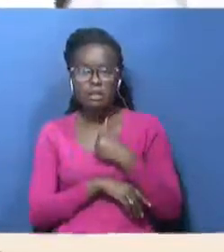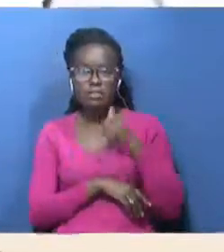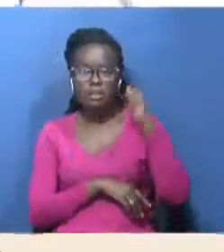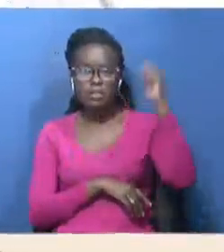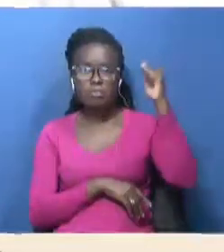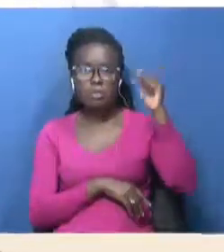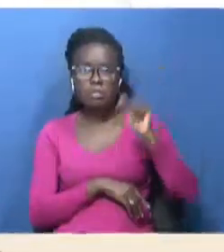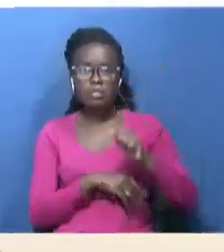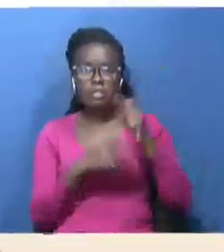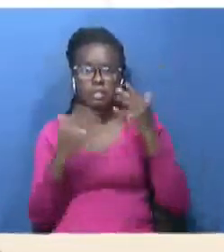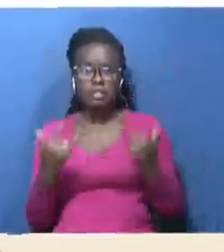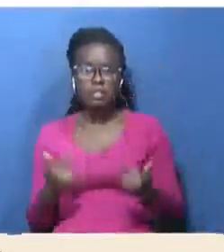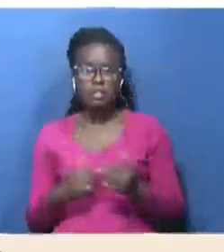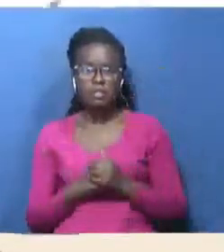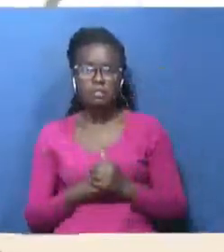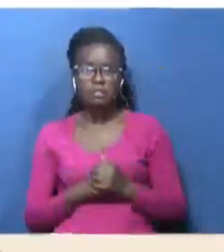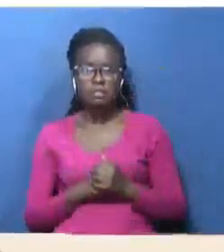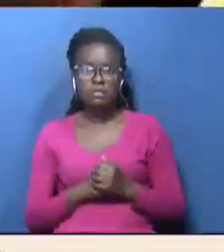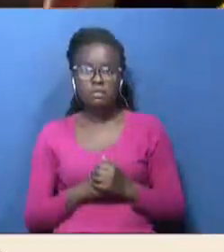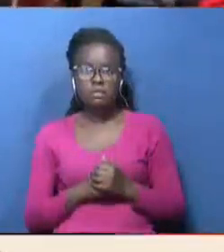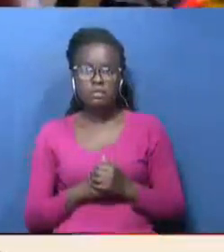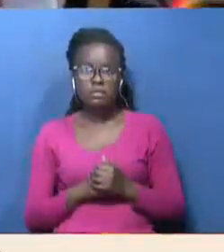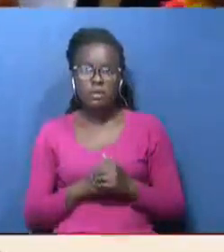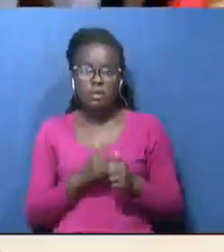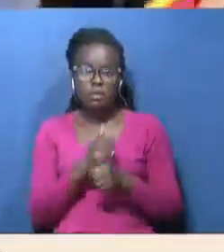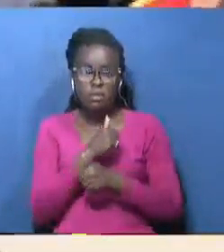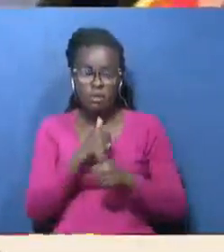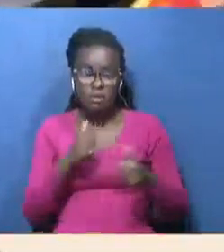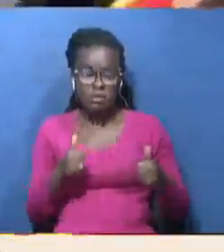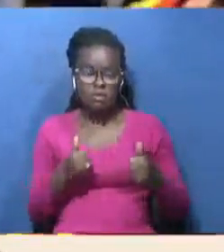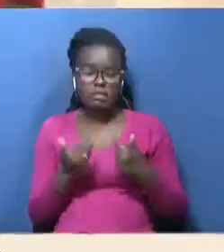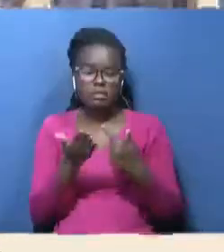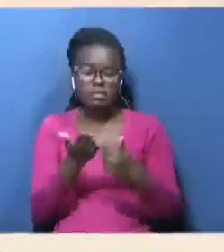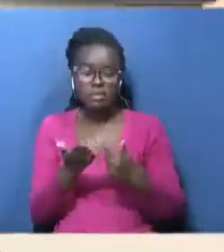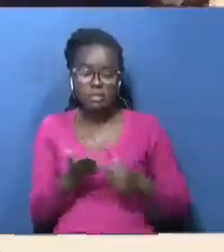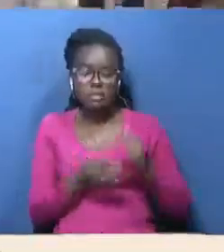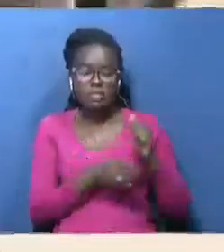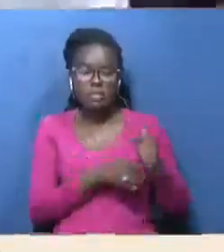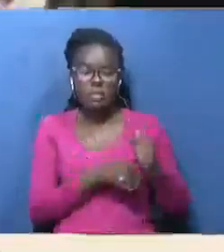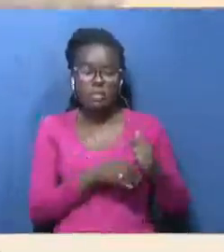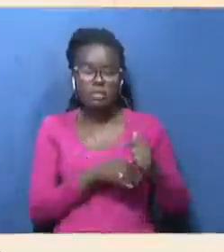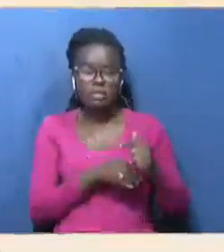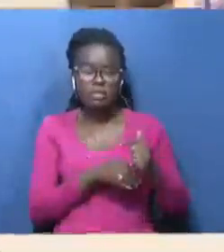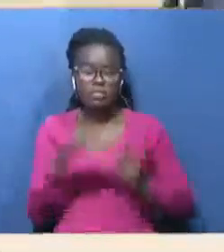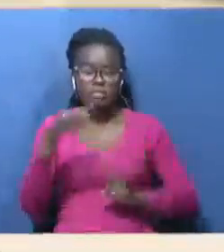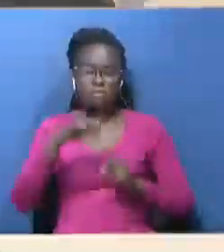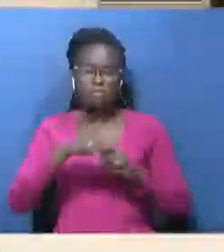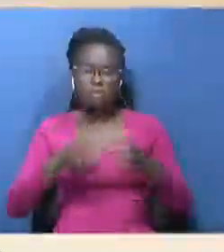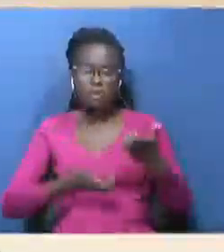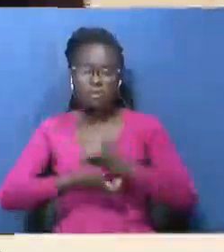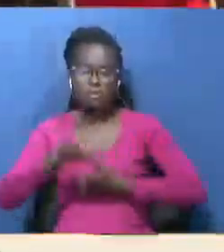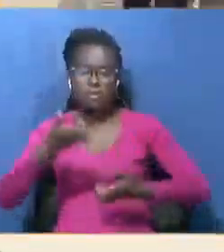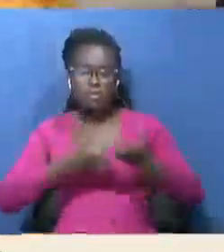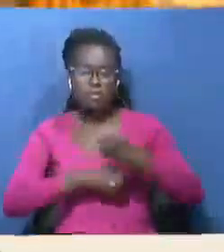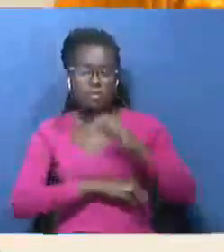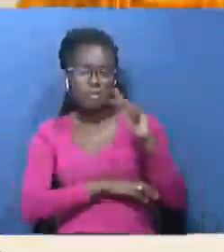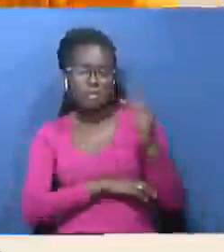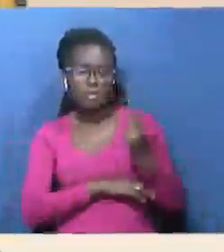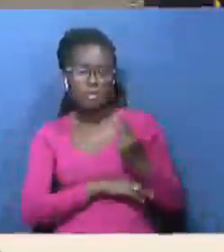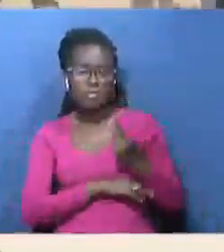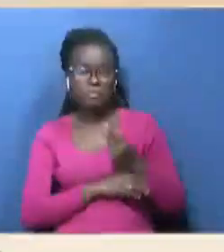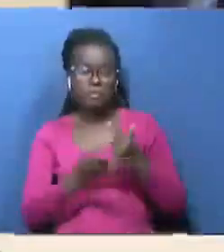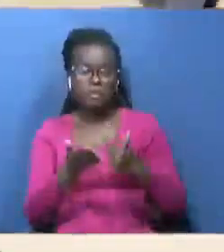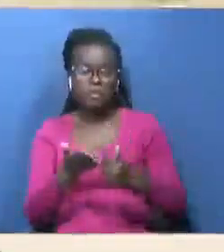ũyũ rĩu cironekana kũgĩa na mĩrimĩrikĩru. Ĩmwe ya ndereti ici arĩ nĩ wĩgiĩ kwarahũra wonjoria wa bũrũri, ndereti ĩrĩa